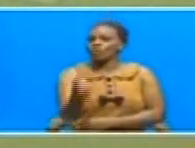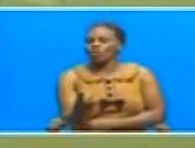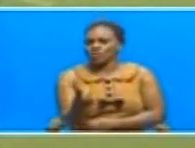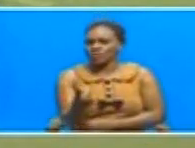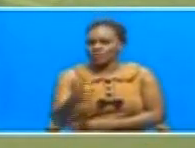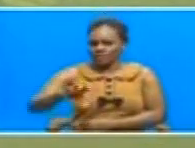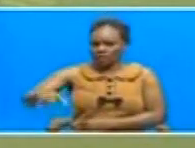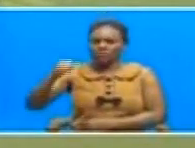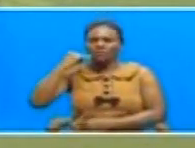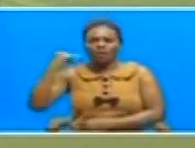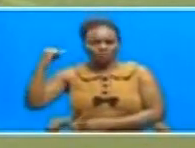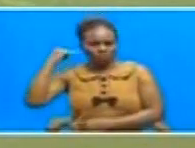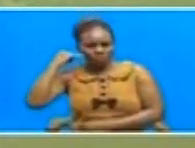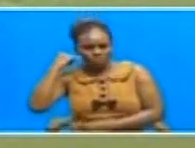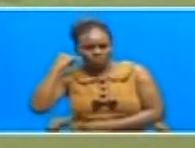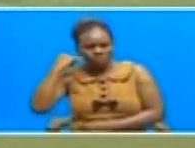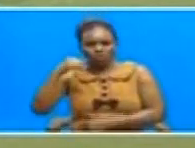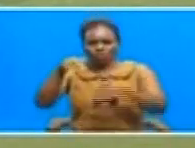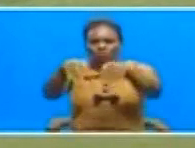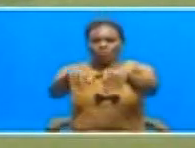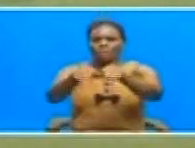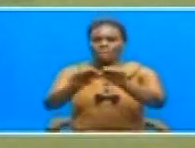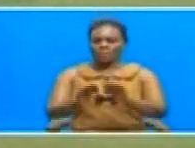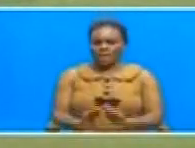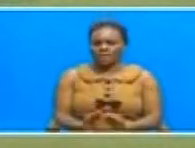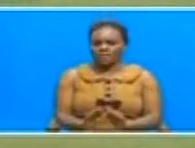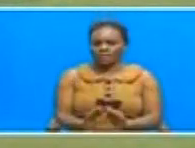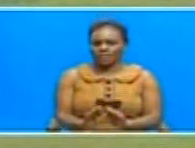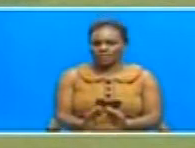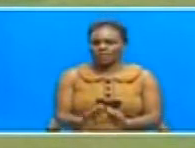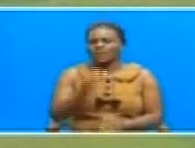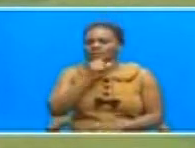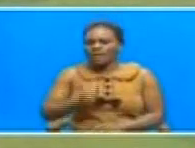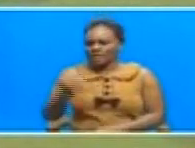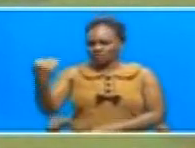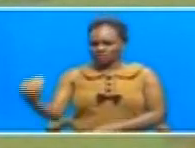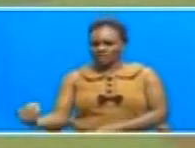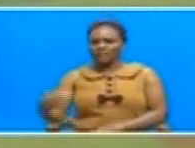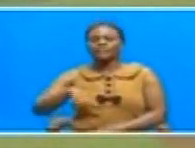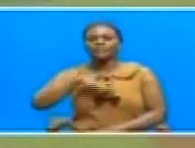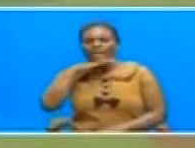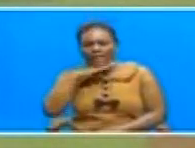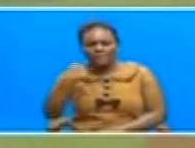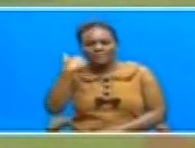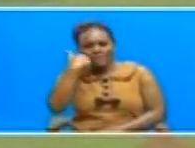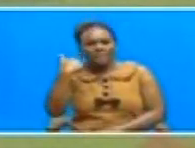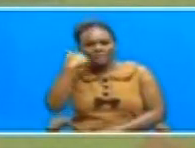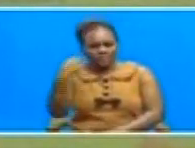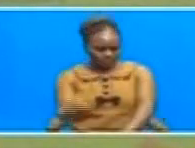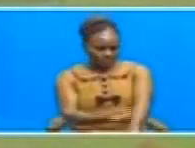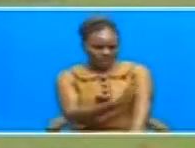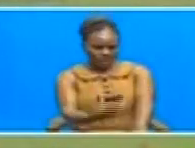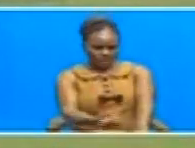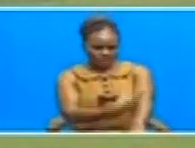Kabara County ya Nakuru katika kumpa buriani ya mwisho mjukuu wake ambaye aliyefariki baada ya kuugua saratani ya